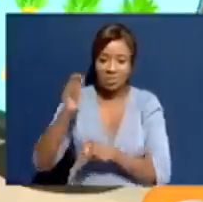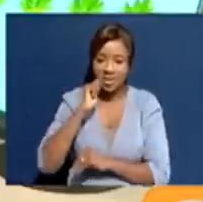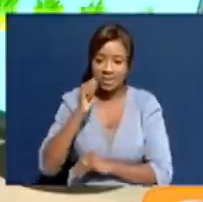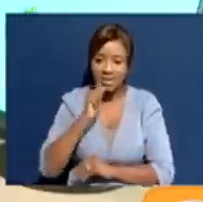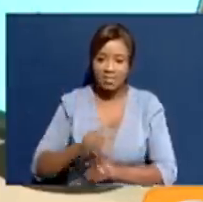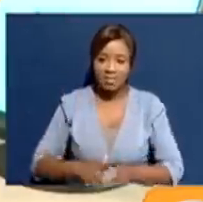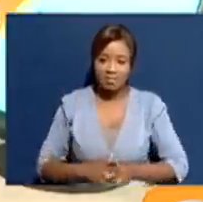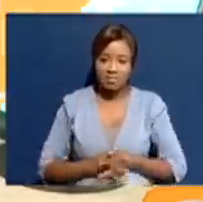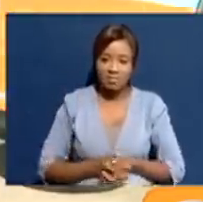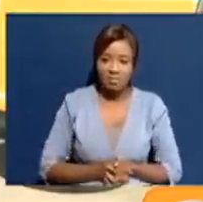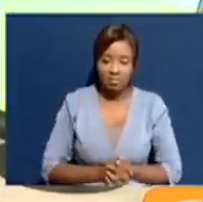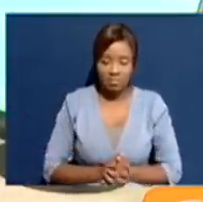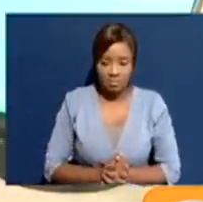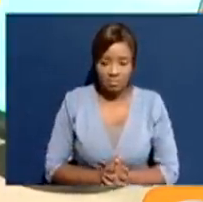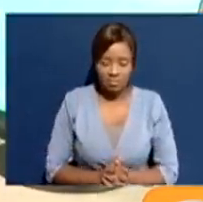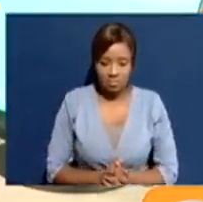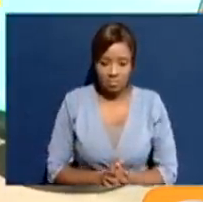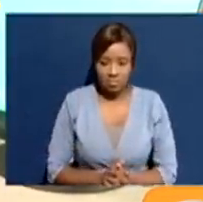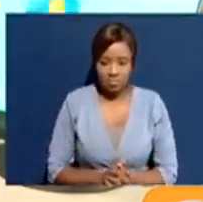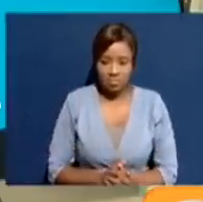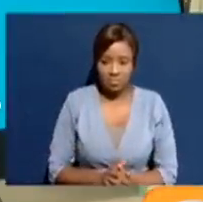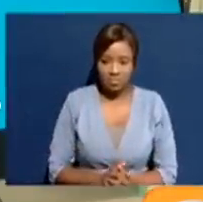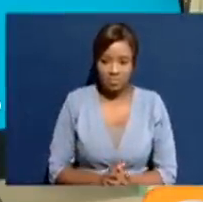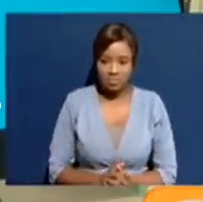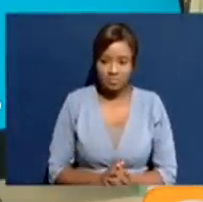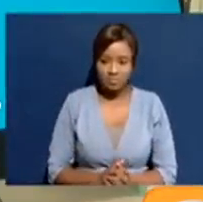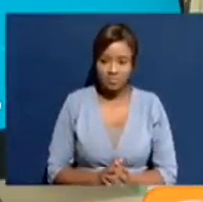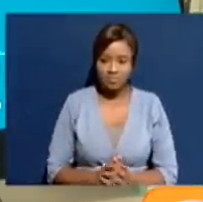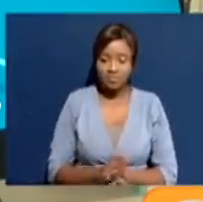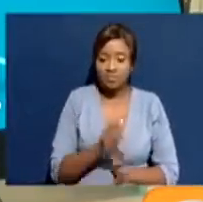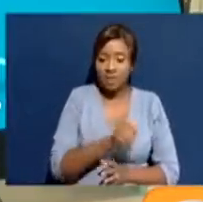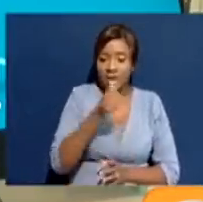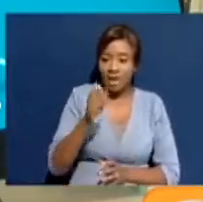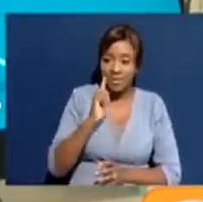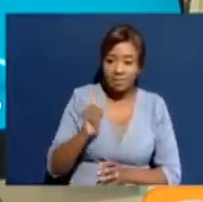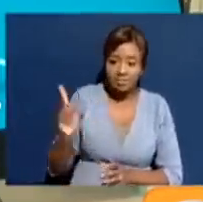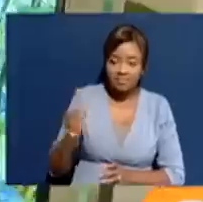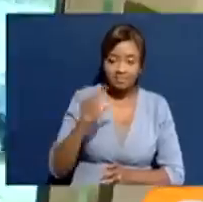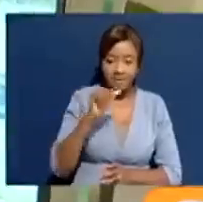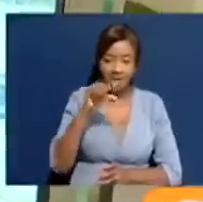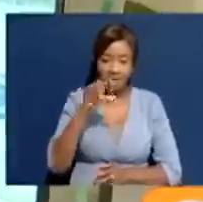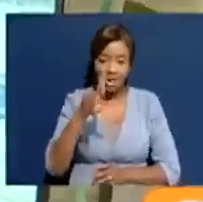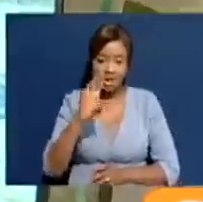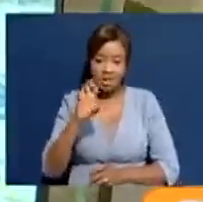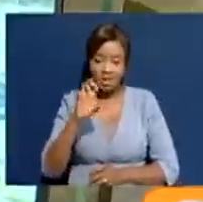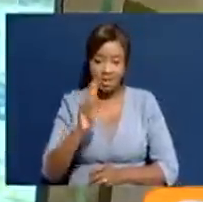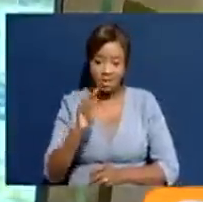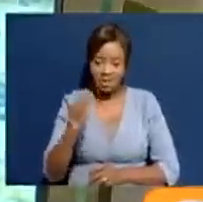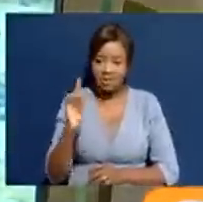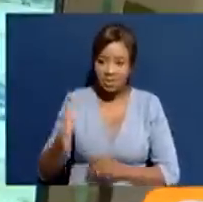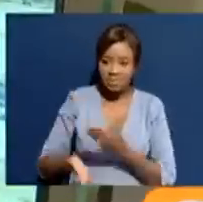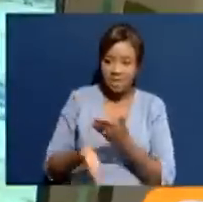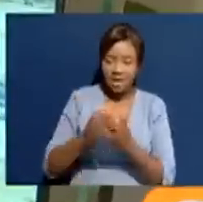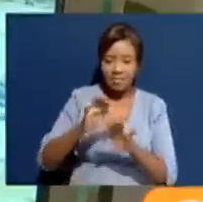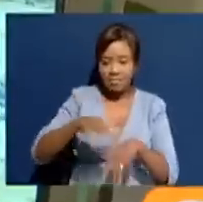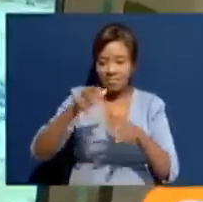Sensor that they can put in every tree. Uvumbuzi wa teknolojia ya Agrint pia unasaidia pakubwa katika sekta